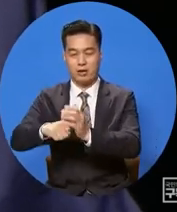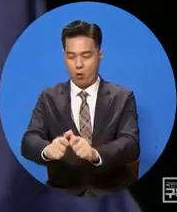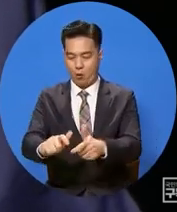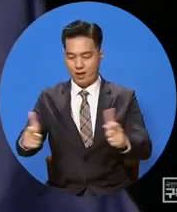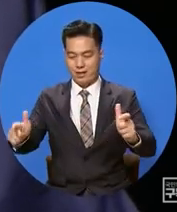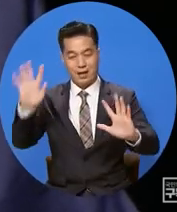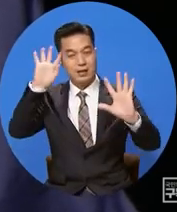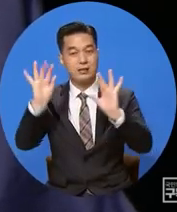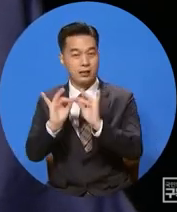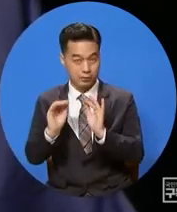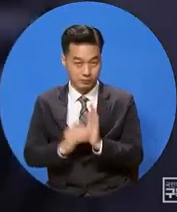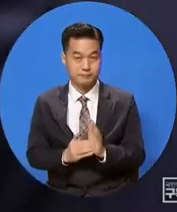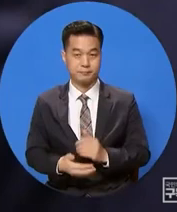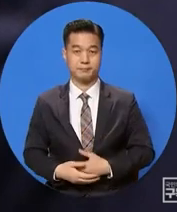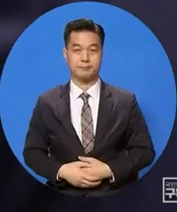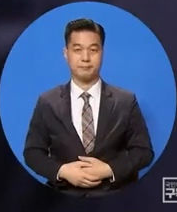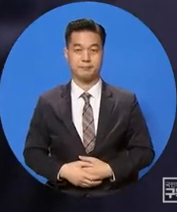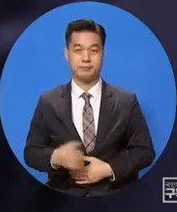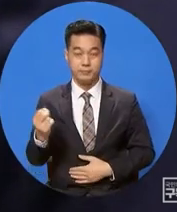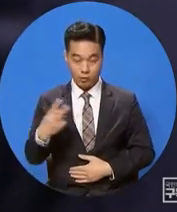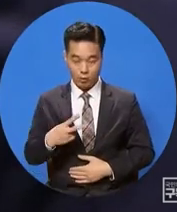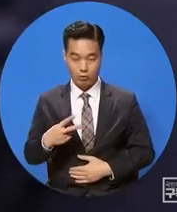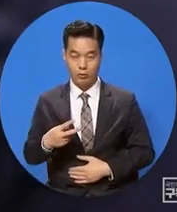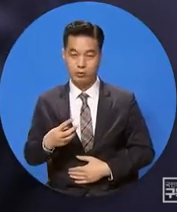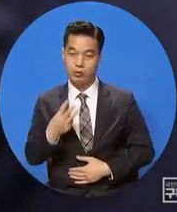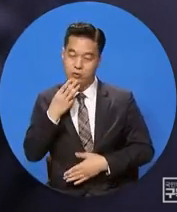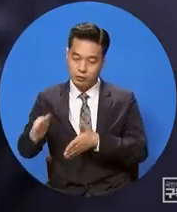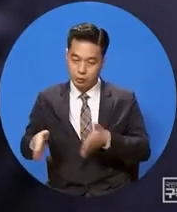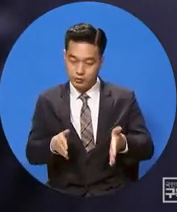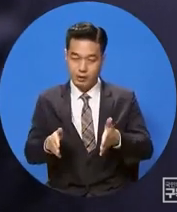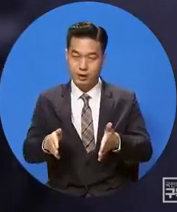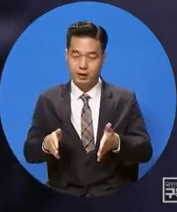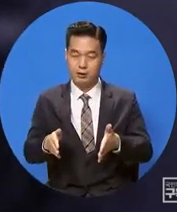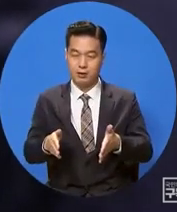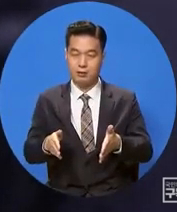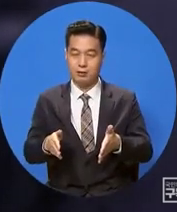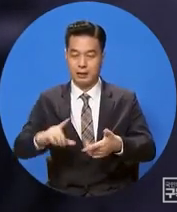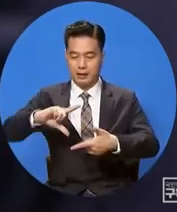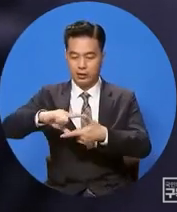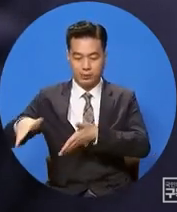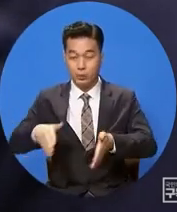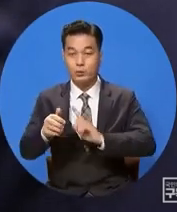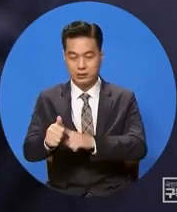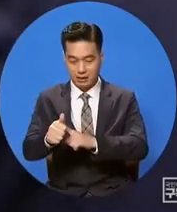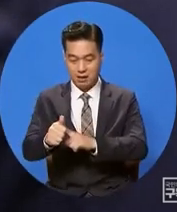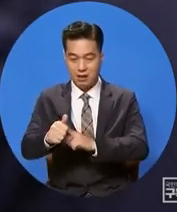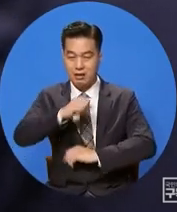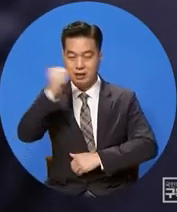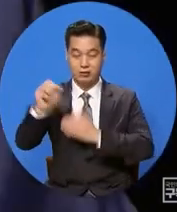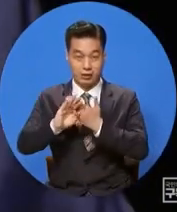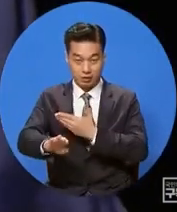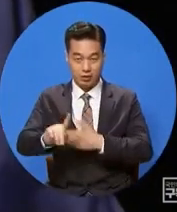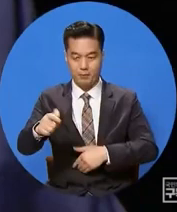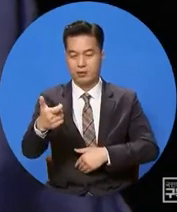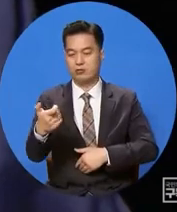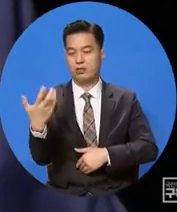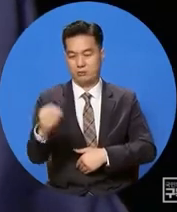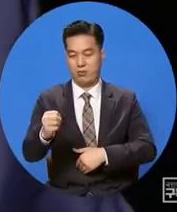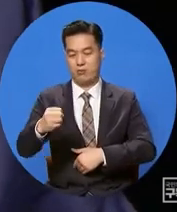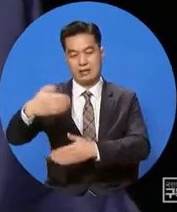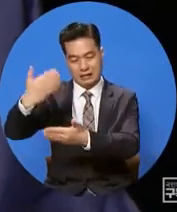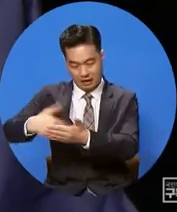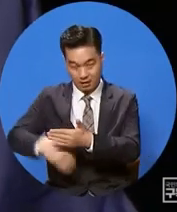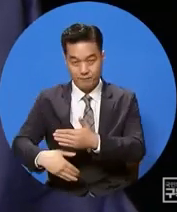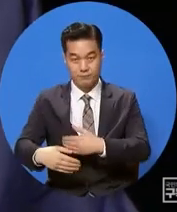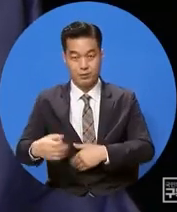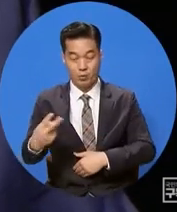또 찬성을 하셨고 또 지사 당선되고 나서는 예산 160억을 또 삭감했어요. 그리고 다시